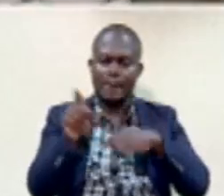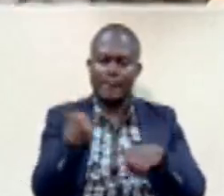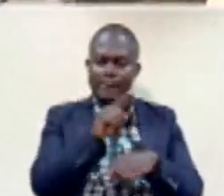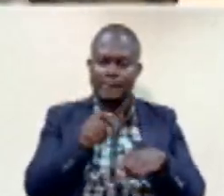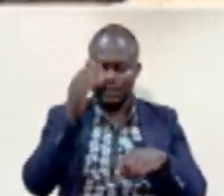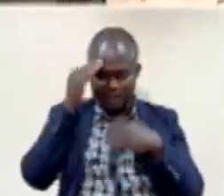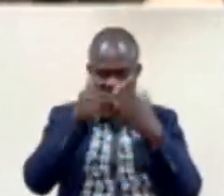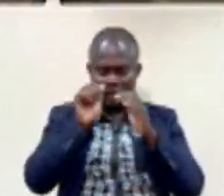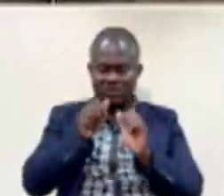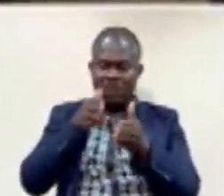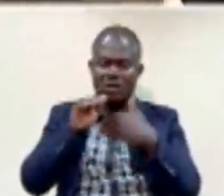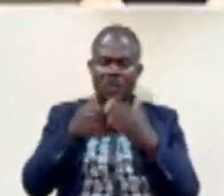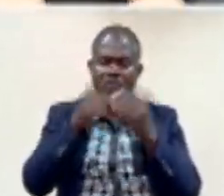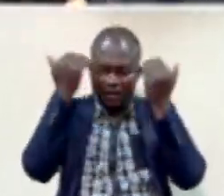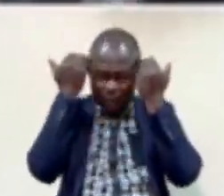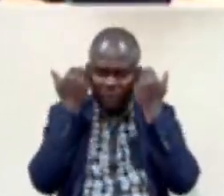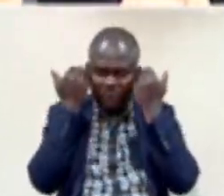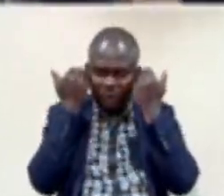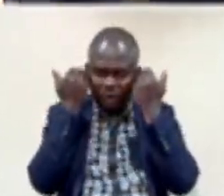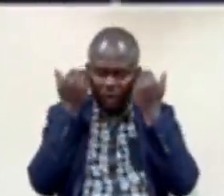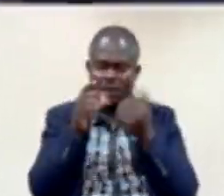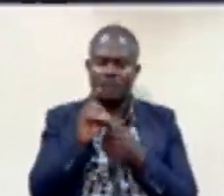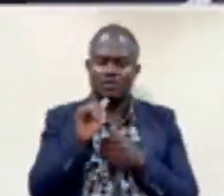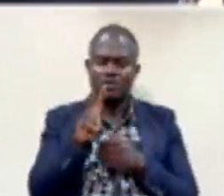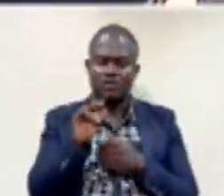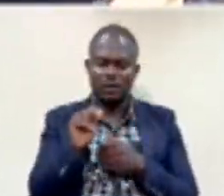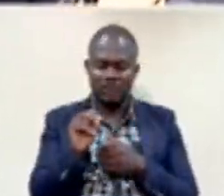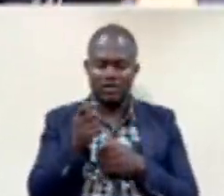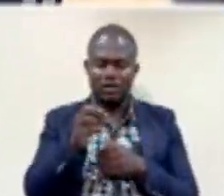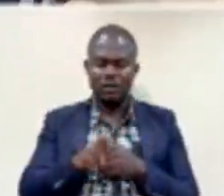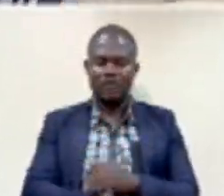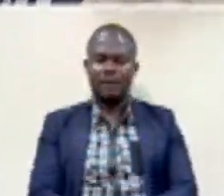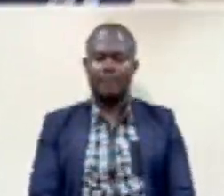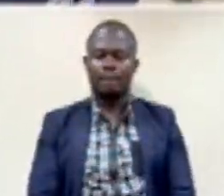ubushinjacyaha kugira ngo bakurikiranwe n'ubutabera. Divin Uwayo, Televiziyo Rwanda.